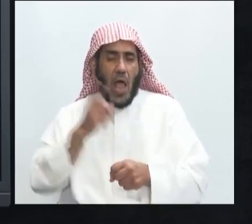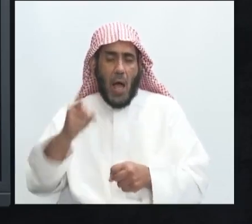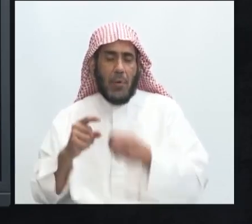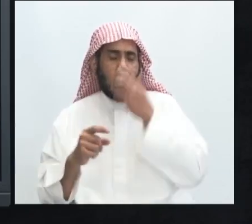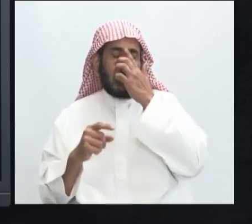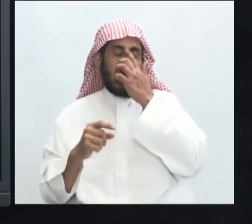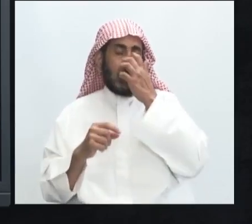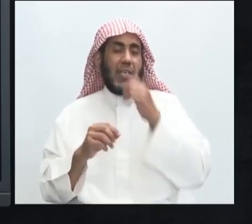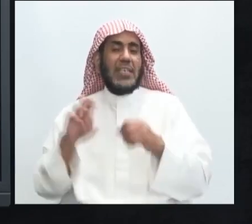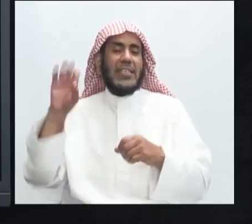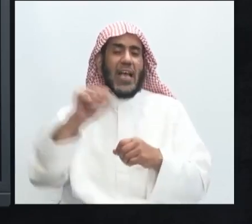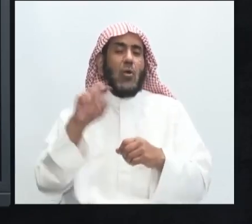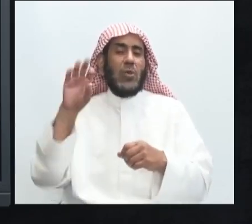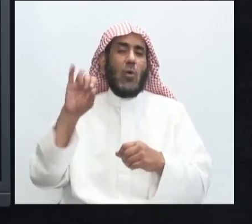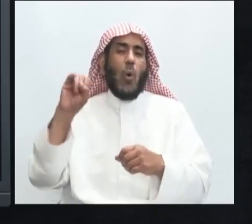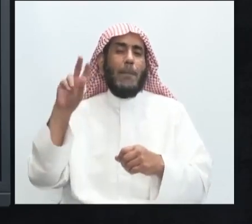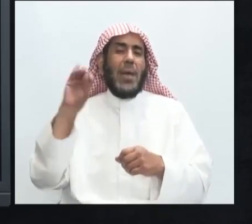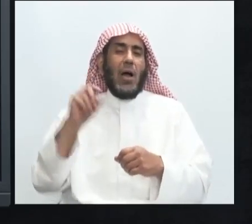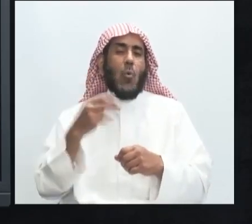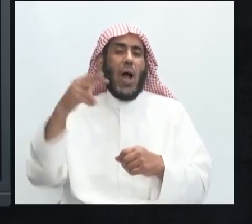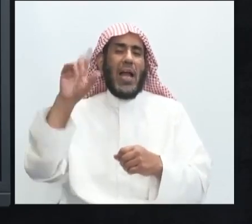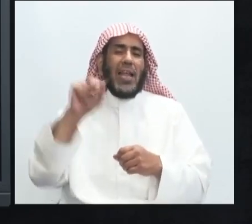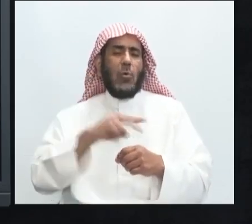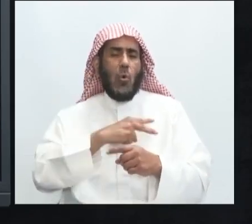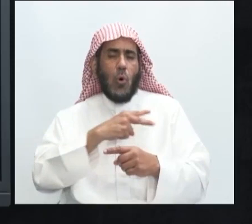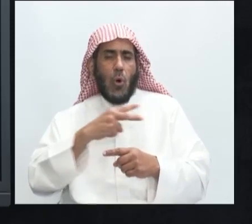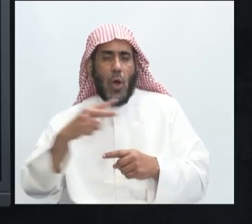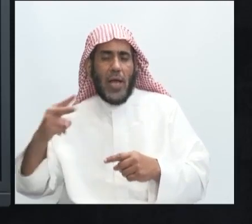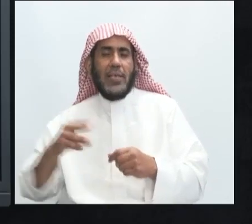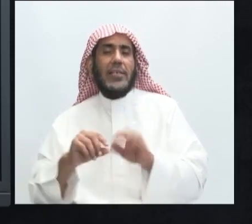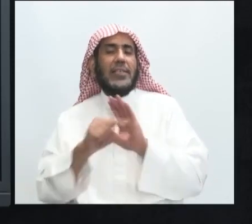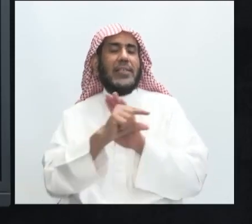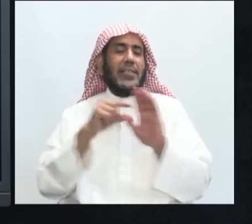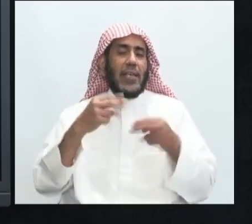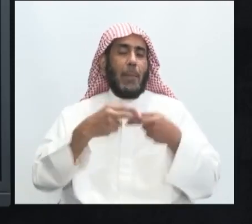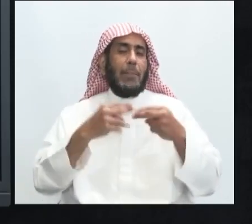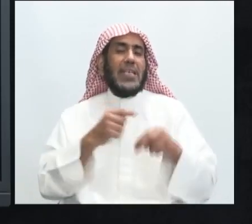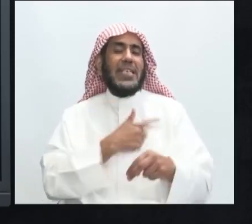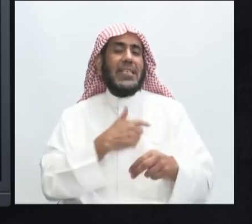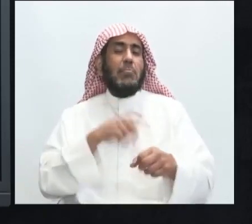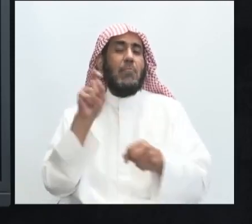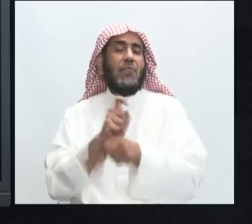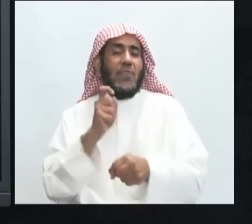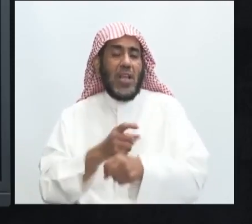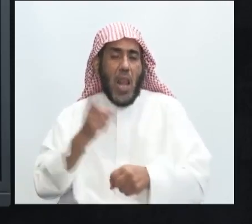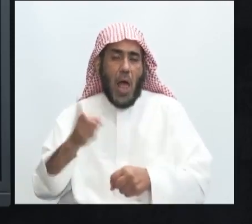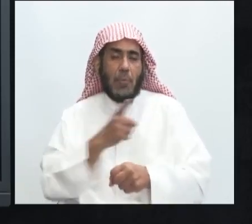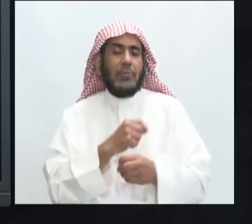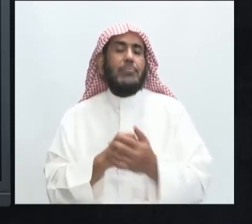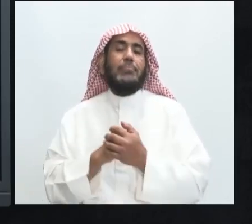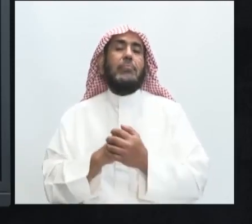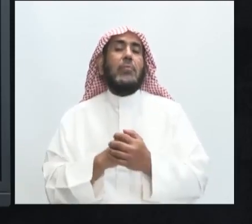الامر صح وصحي ومه وعليك كل هذه صيغ ما يسمى باسمي فعل الامر باسمي فعل